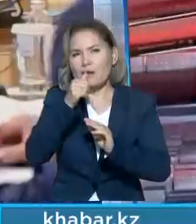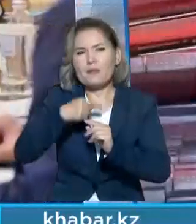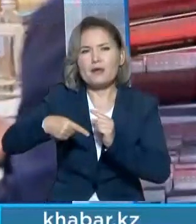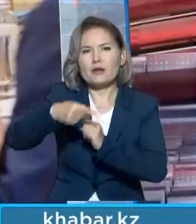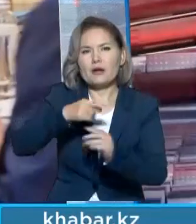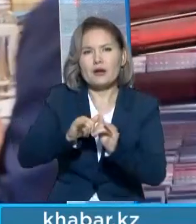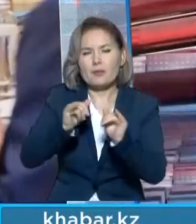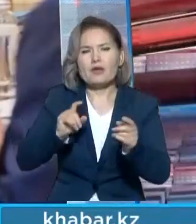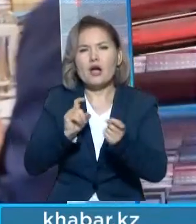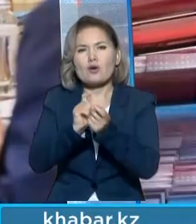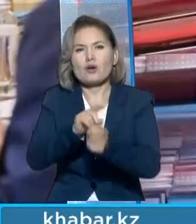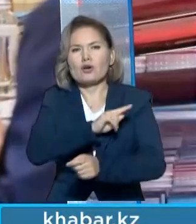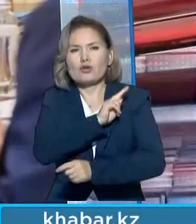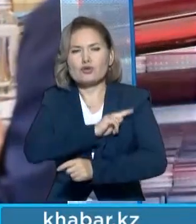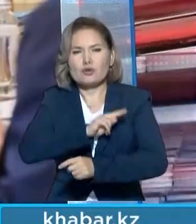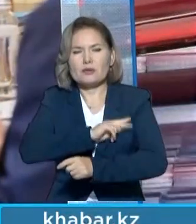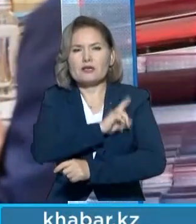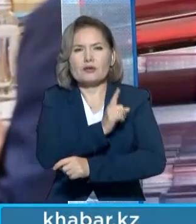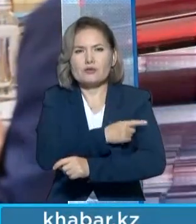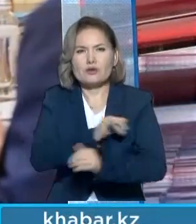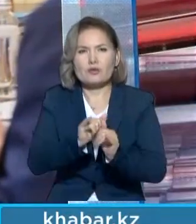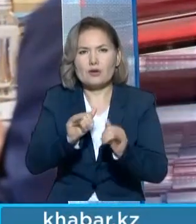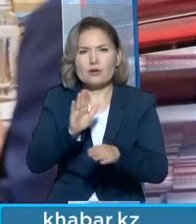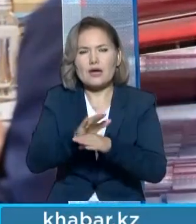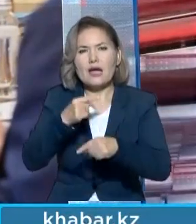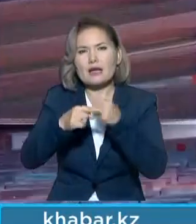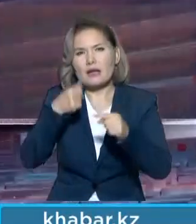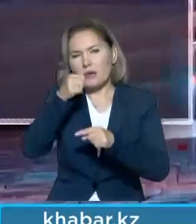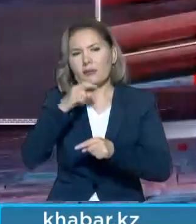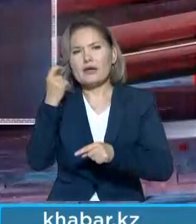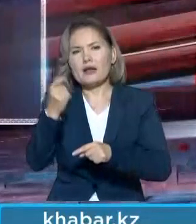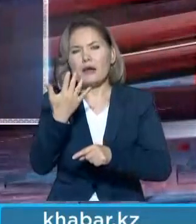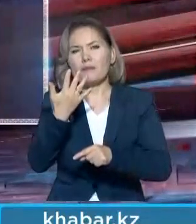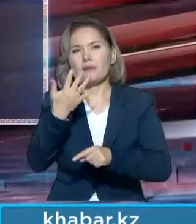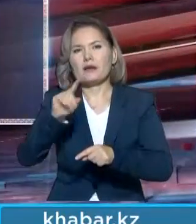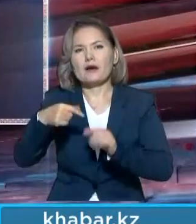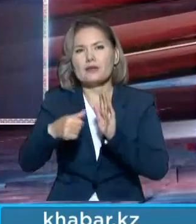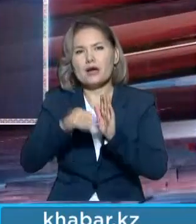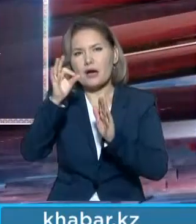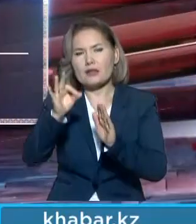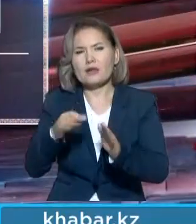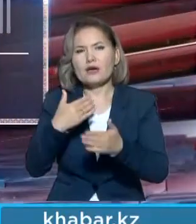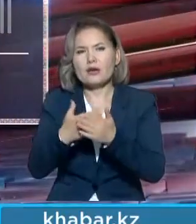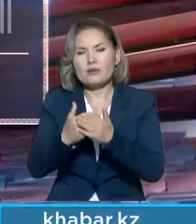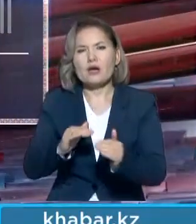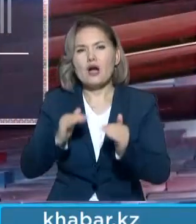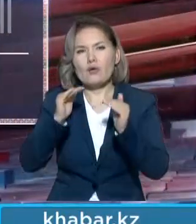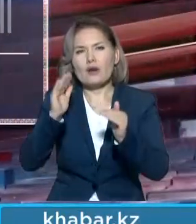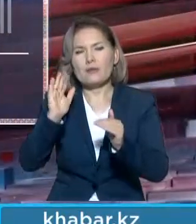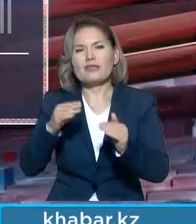экономикамен күрес шараларын күшейту туралы міндет жүктелді. Келесі жылы экономика 5,6% шамасында